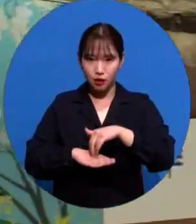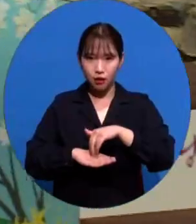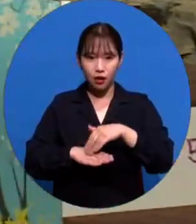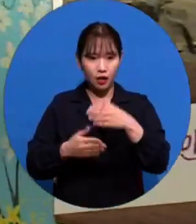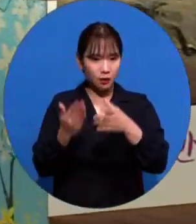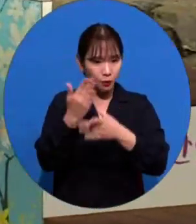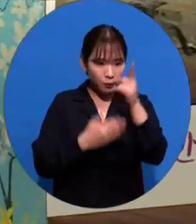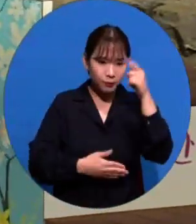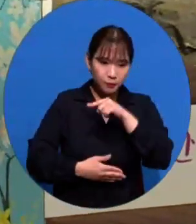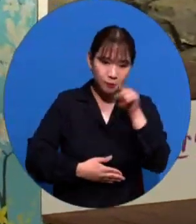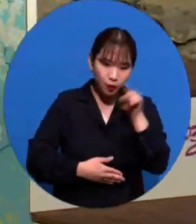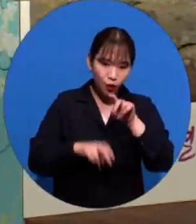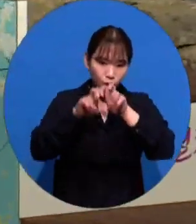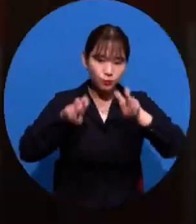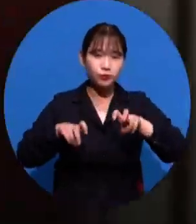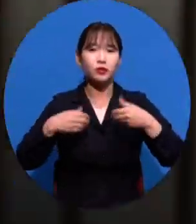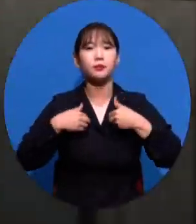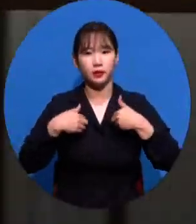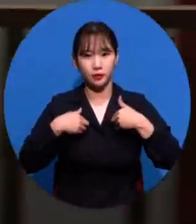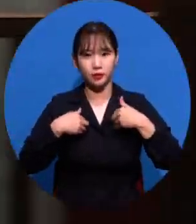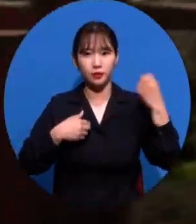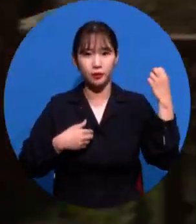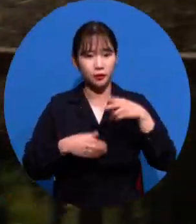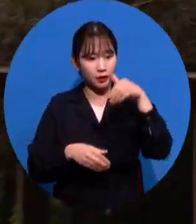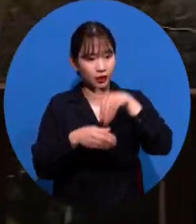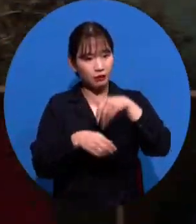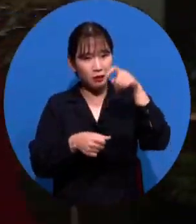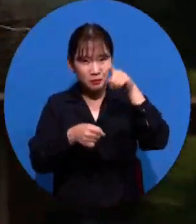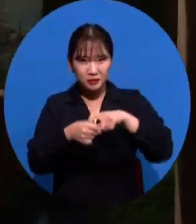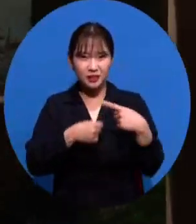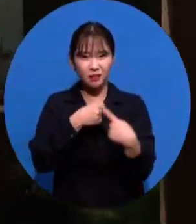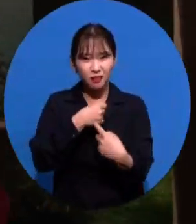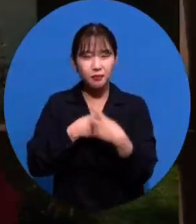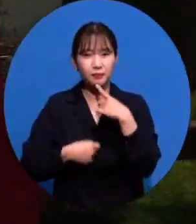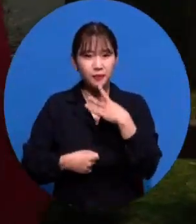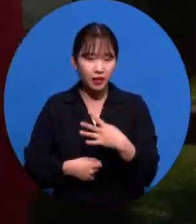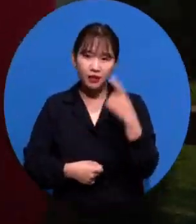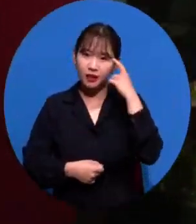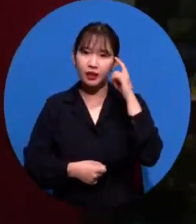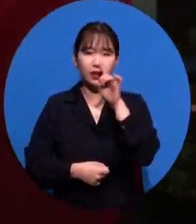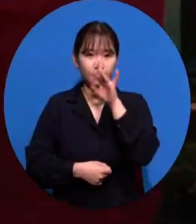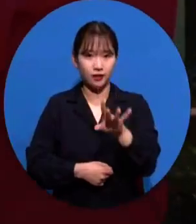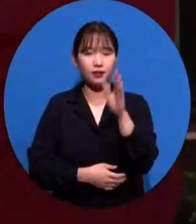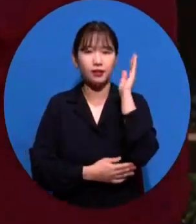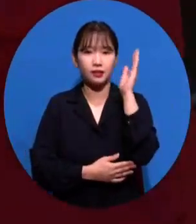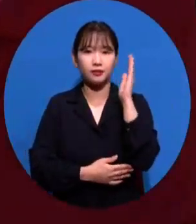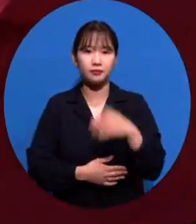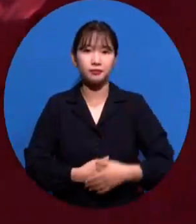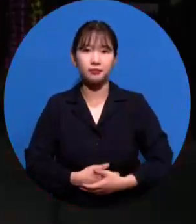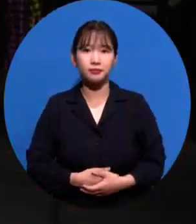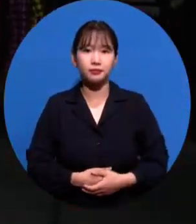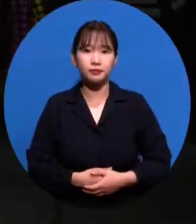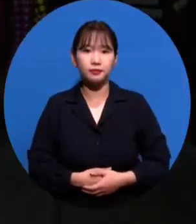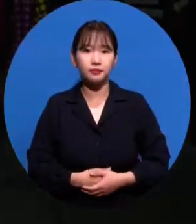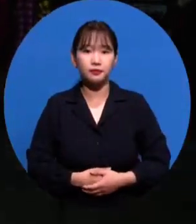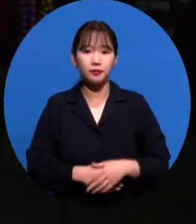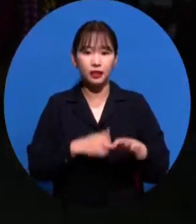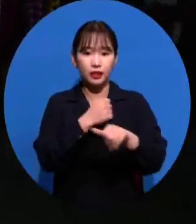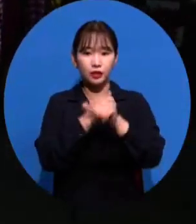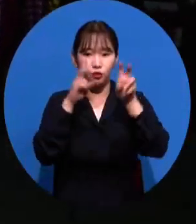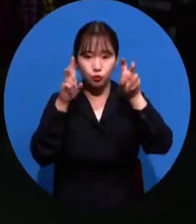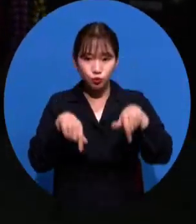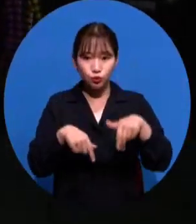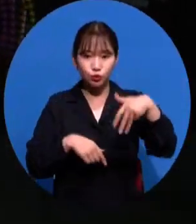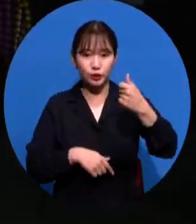역효과에 대한 분석이 시급하고 선거용 의제로만 삼아서는 안 된다고 말했습니다. 무소속